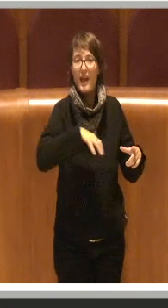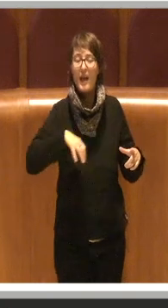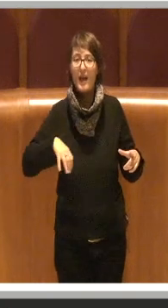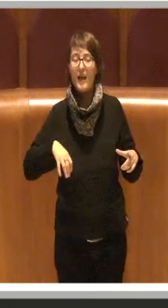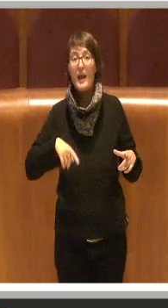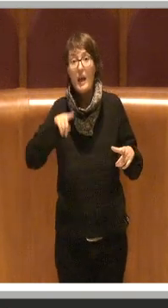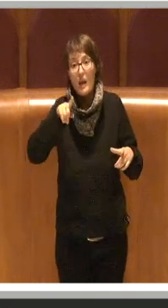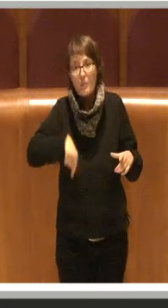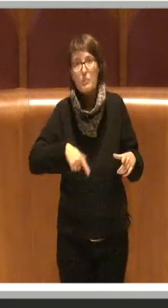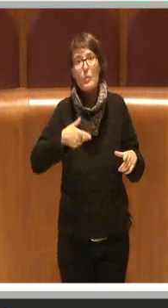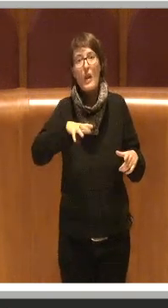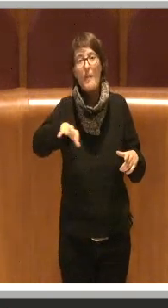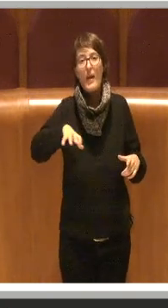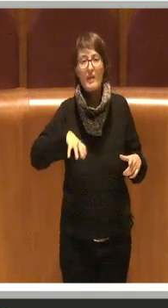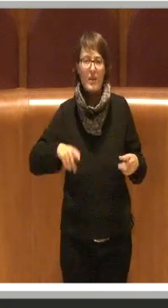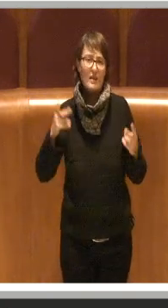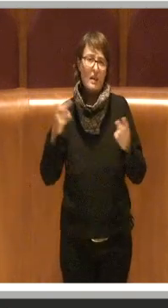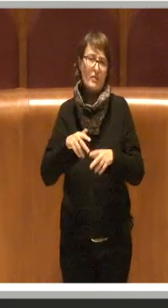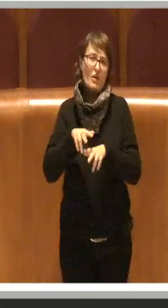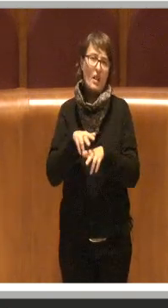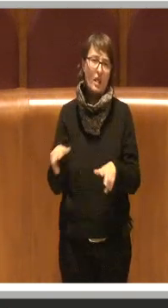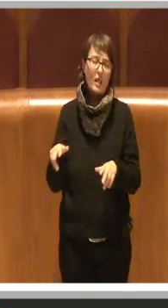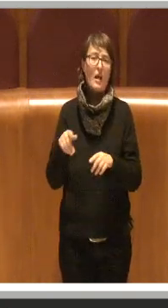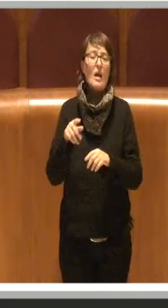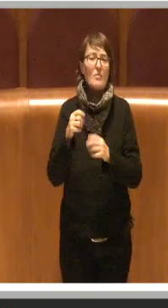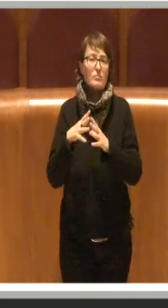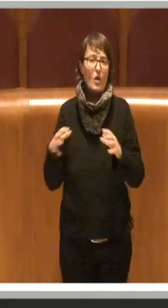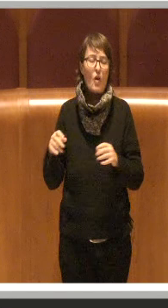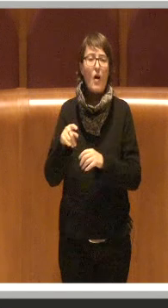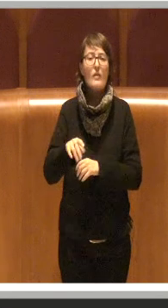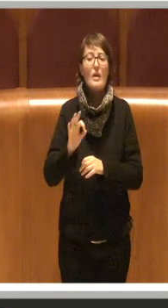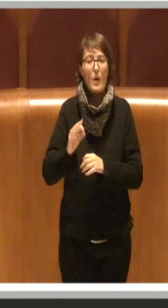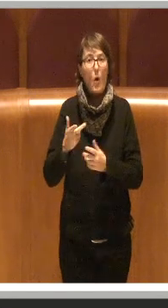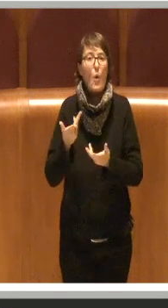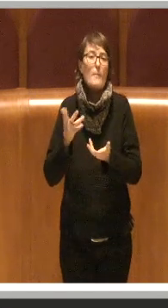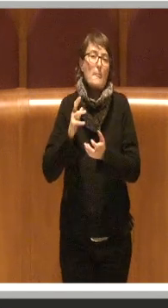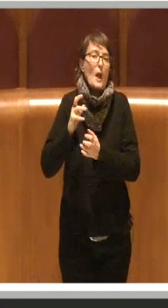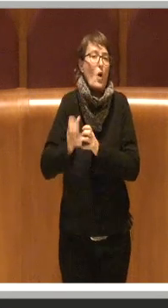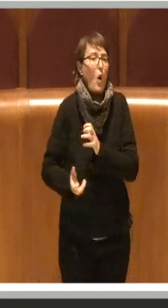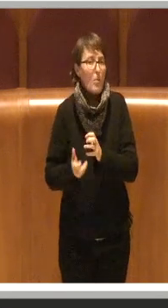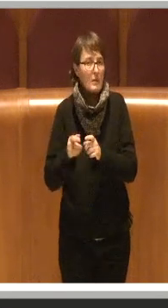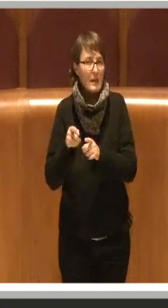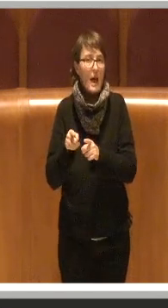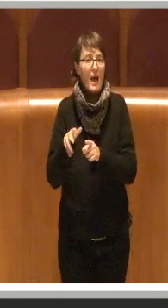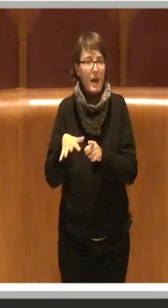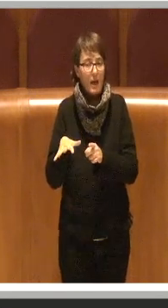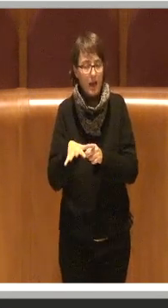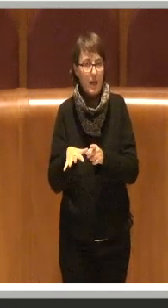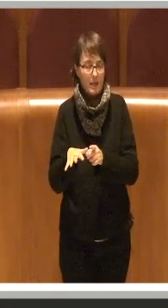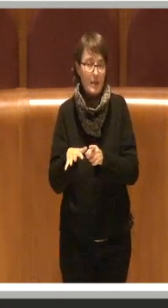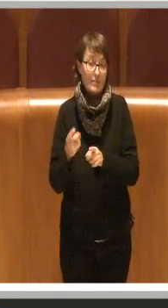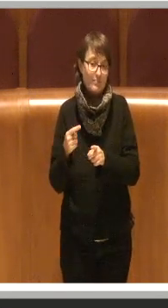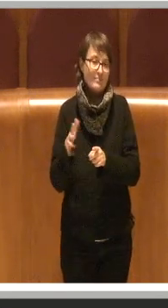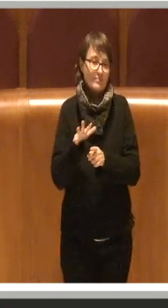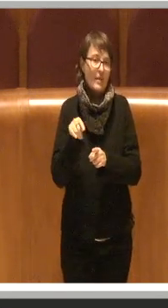più degradate o comunque urbanisticamente più complesse, per dire, diciamo, un eufemismo come